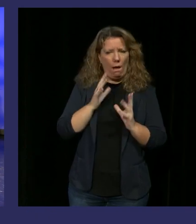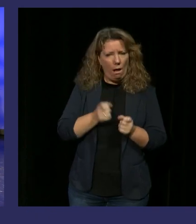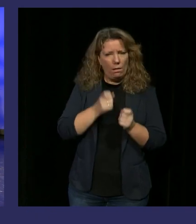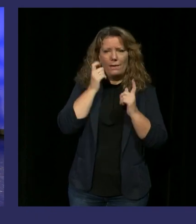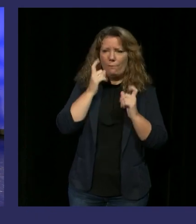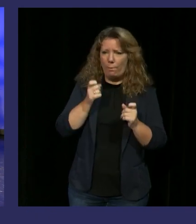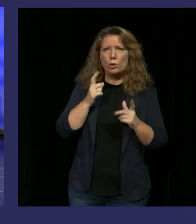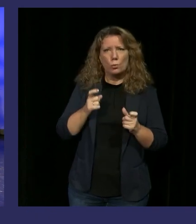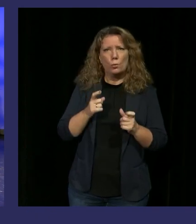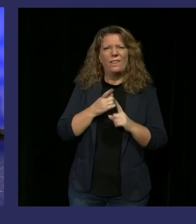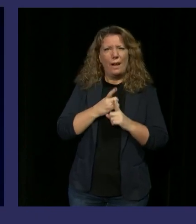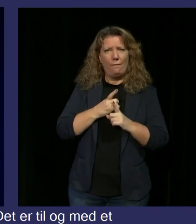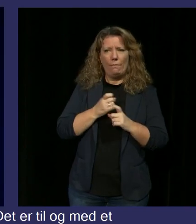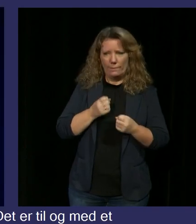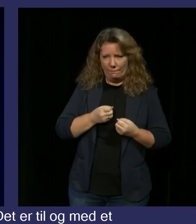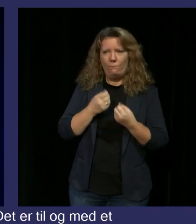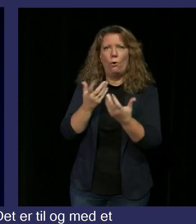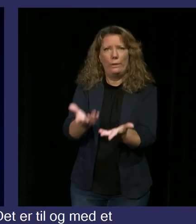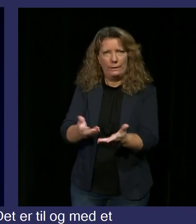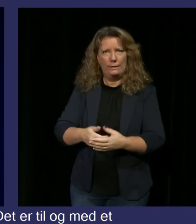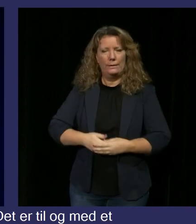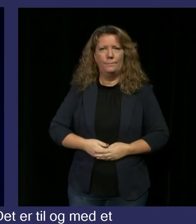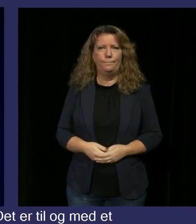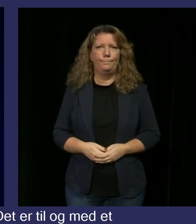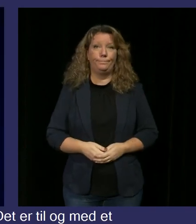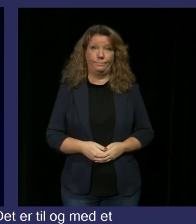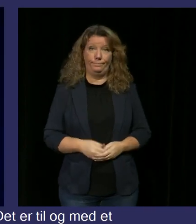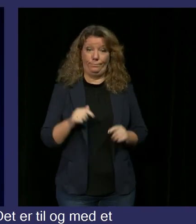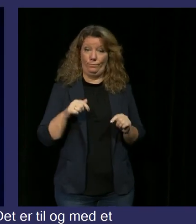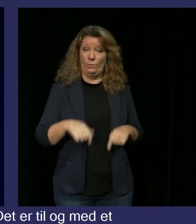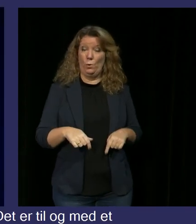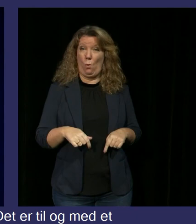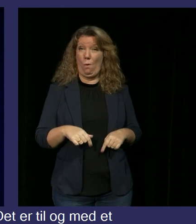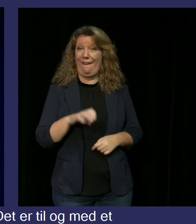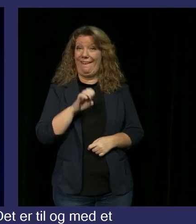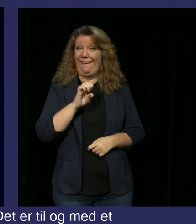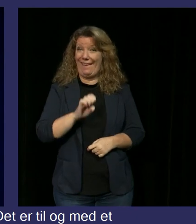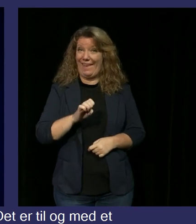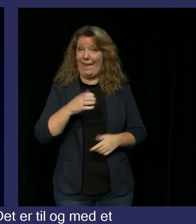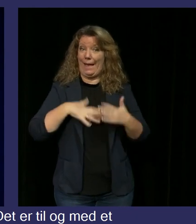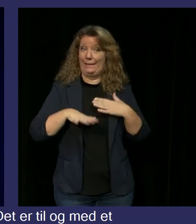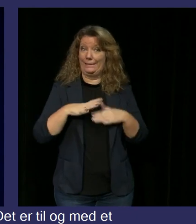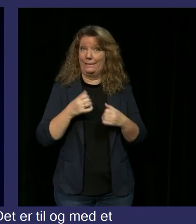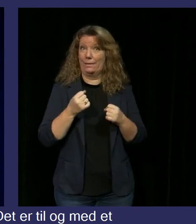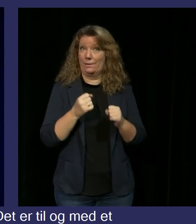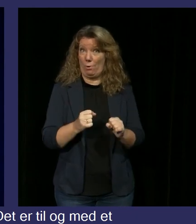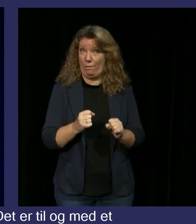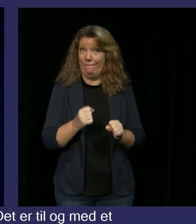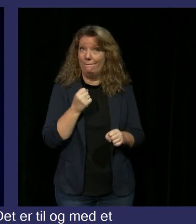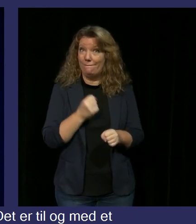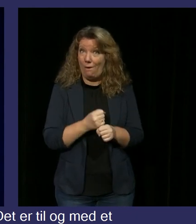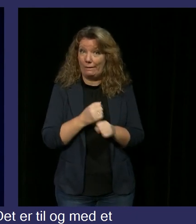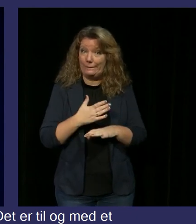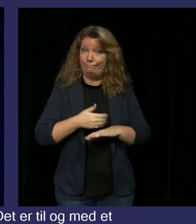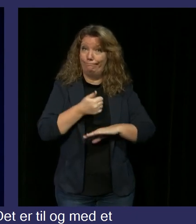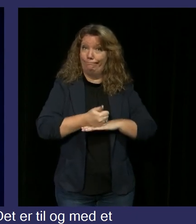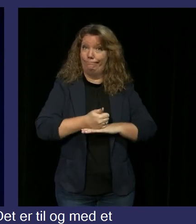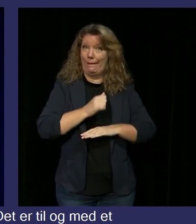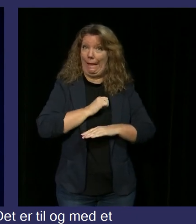man tenker relevant. Da. Og så satses det veldig mye på e-helse, har til og med et eget direktorat fortsatt, ja. Visst nok.